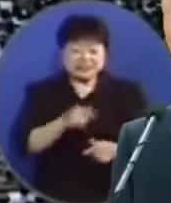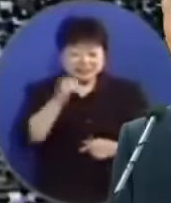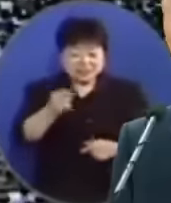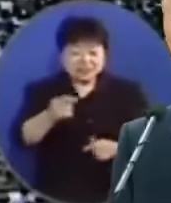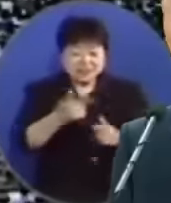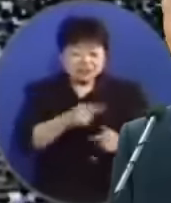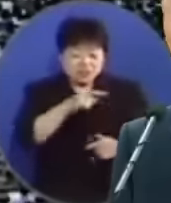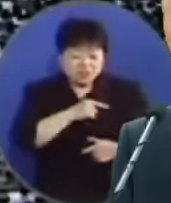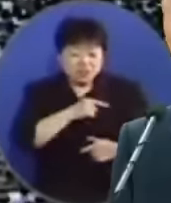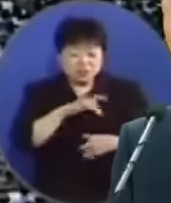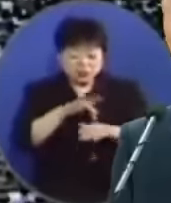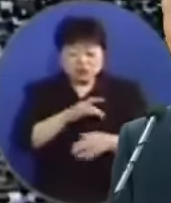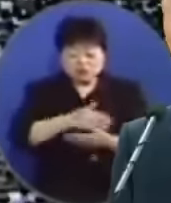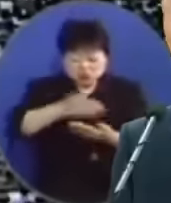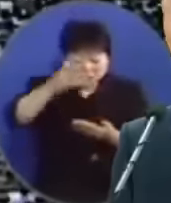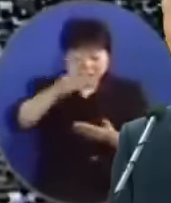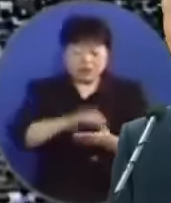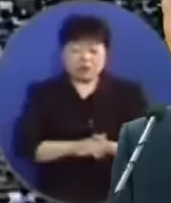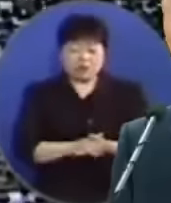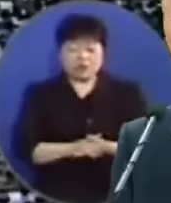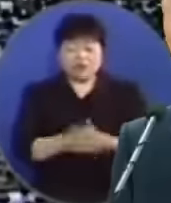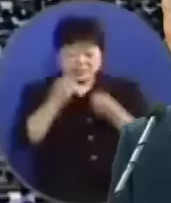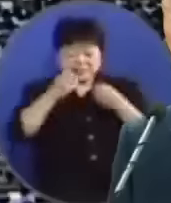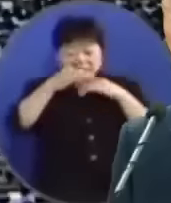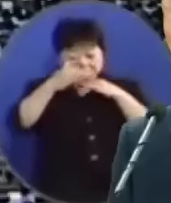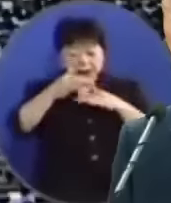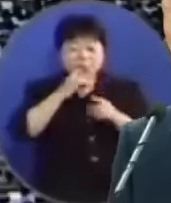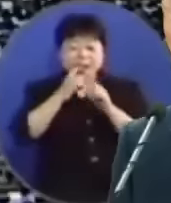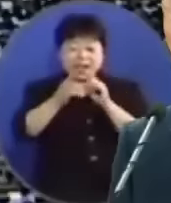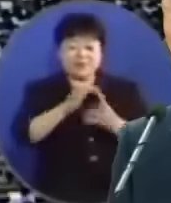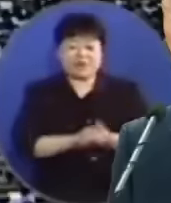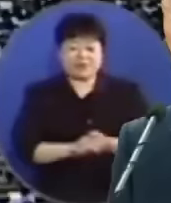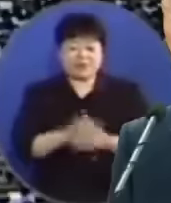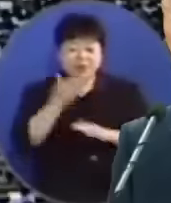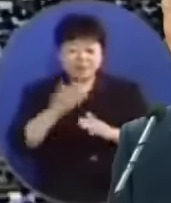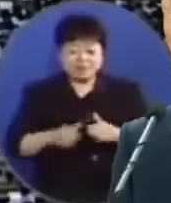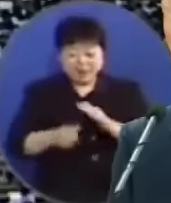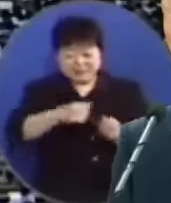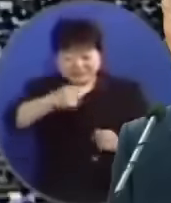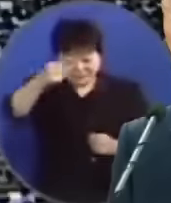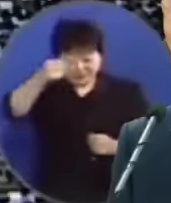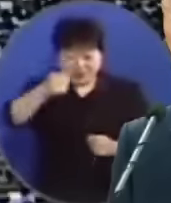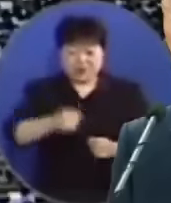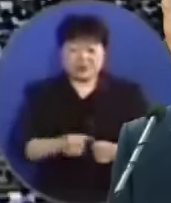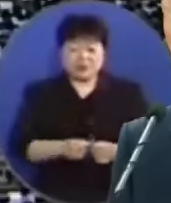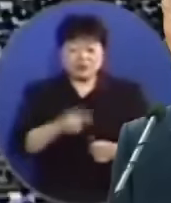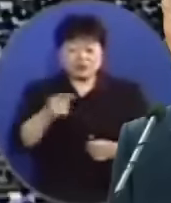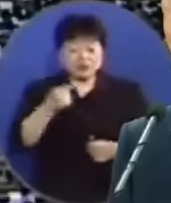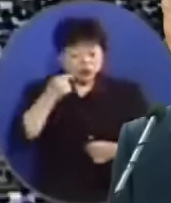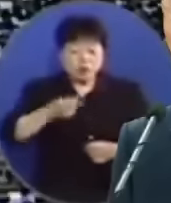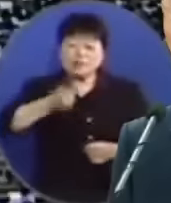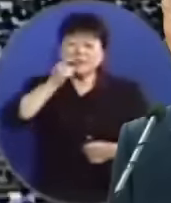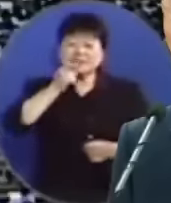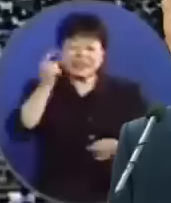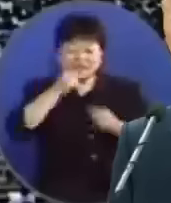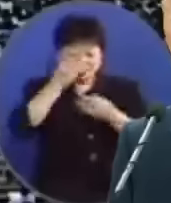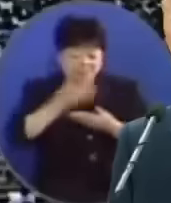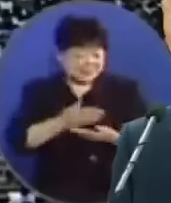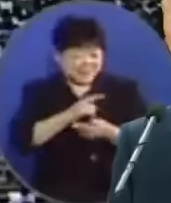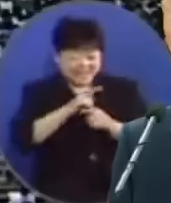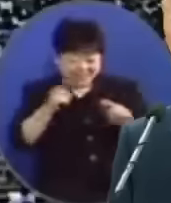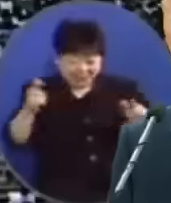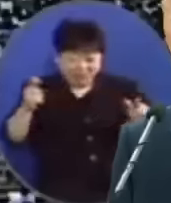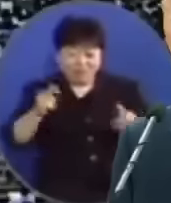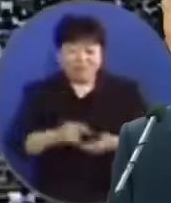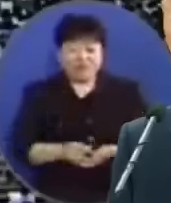내 이름으로 귀신을 쫓아내며 새 방언을 말하며 뱀을 집으며 무슨 독을 마실지라도 해를 받지